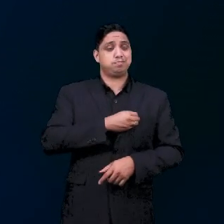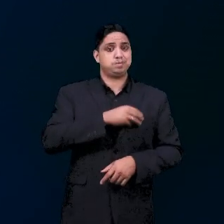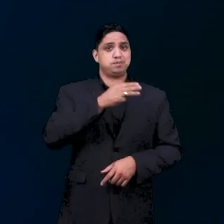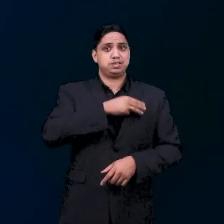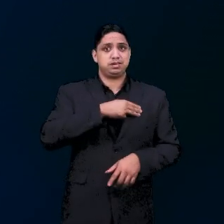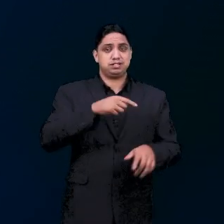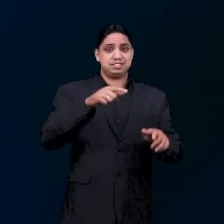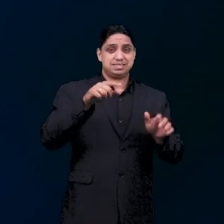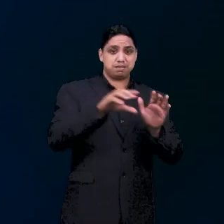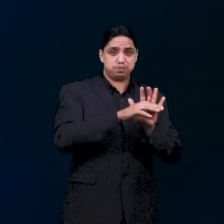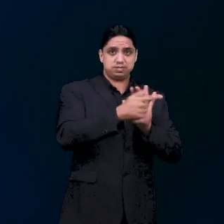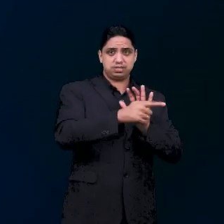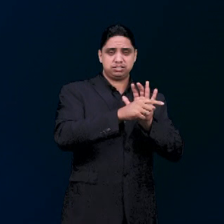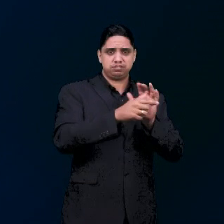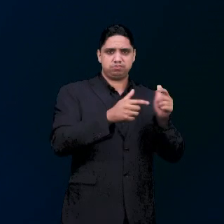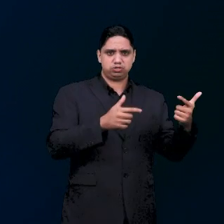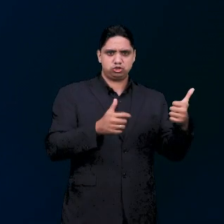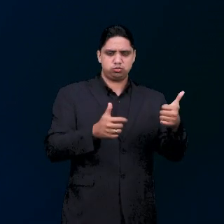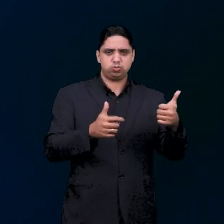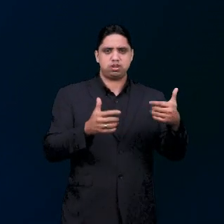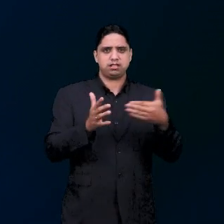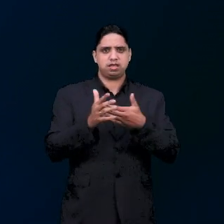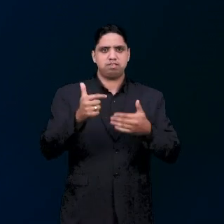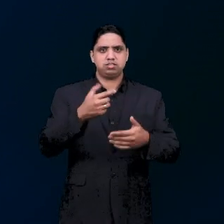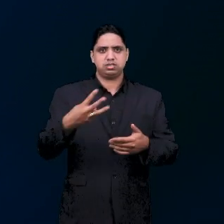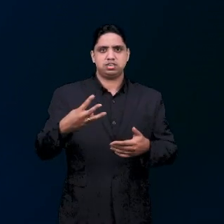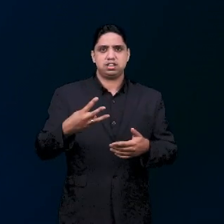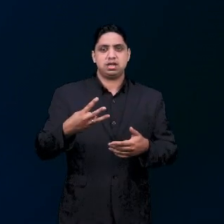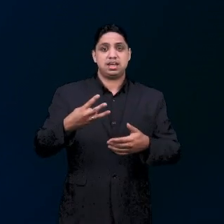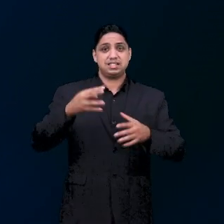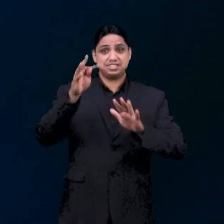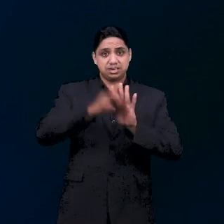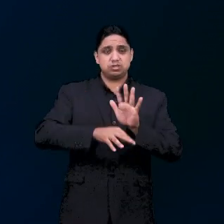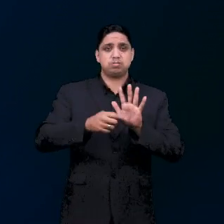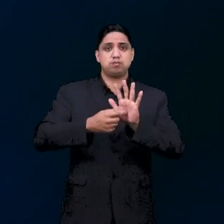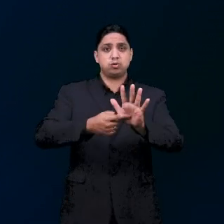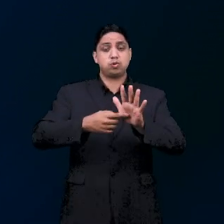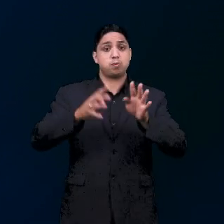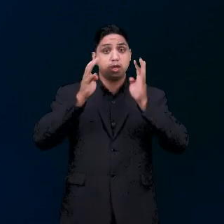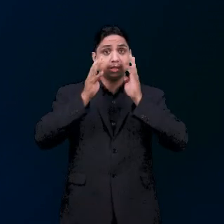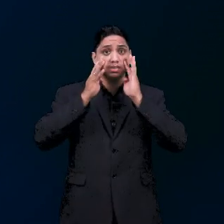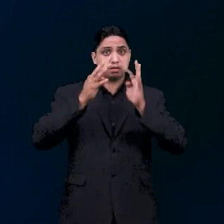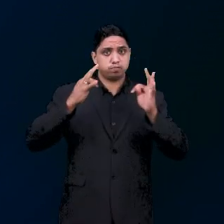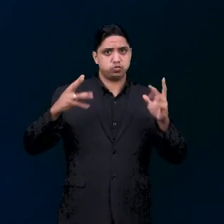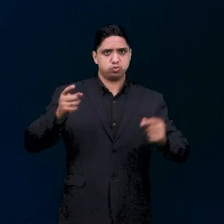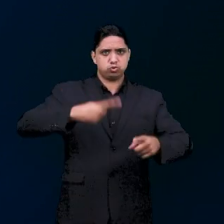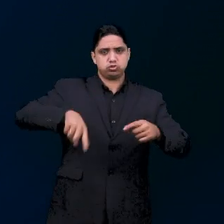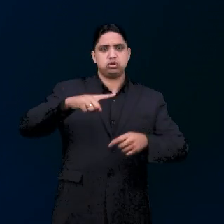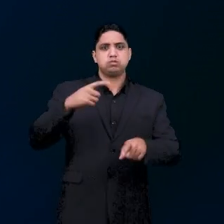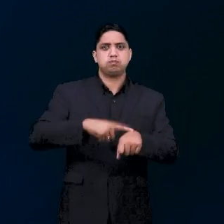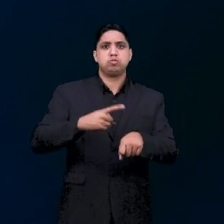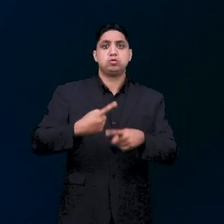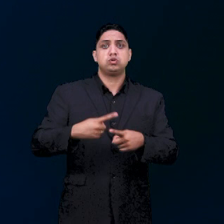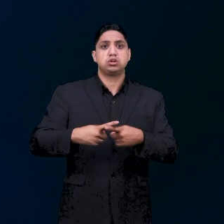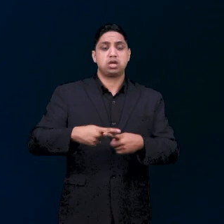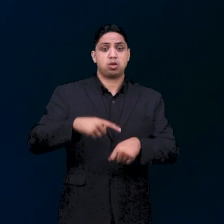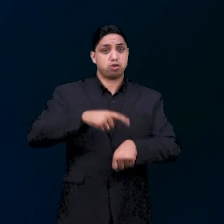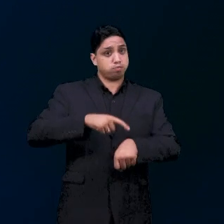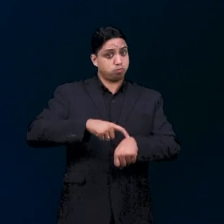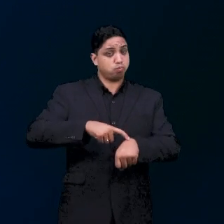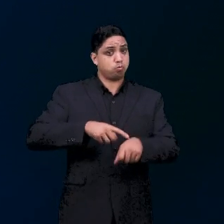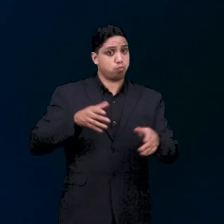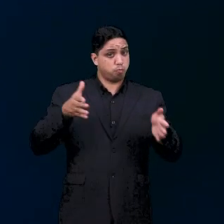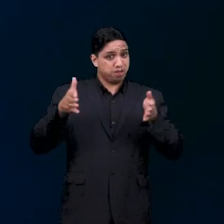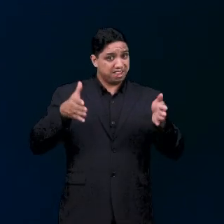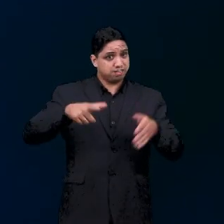23. Ces textes mentionnés dans la question servent comme une alerte pour nous tous, car dans la vérité, le temps est